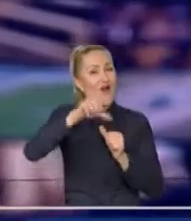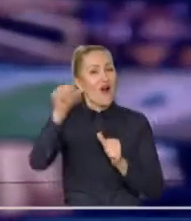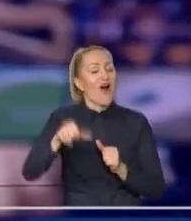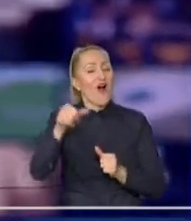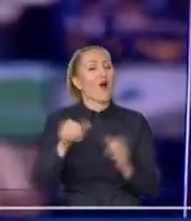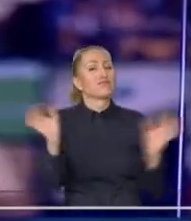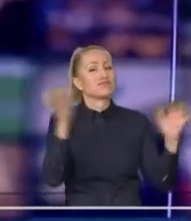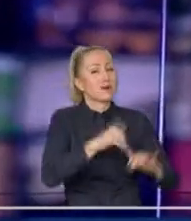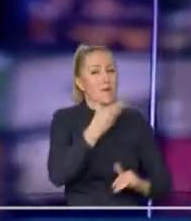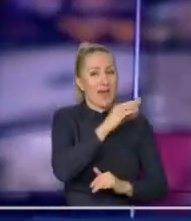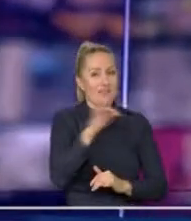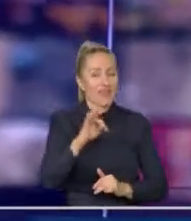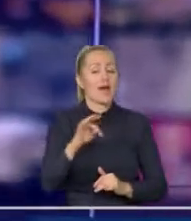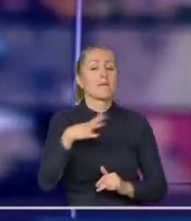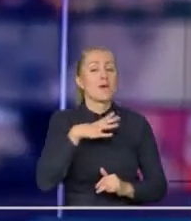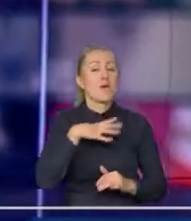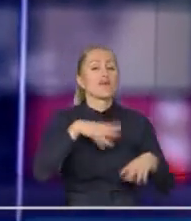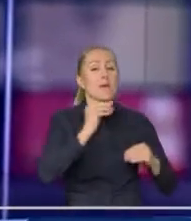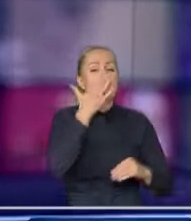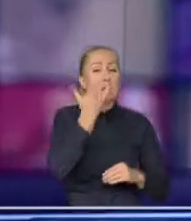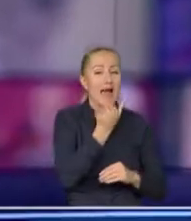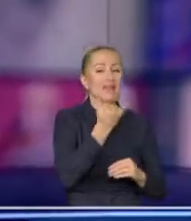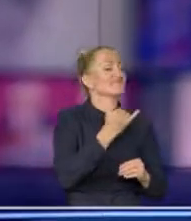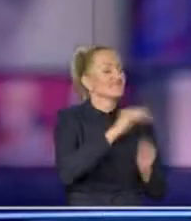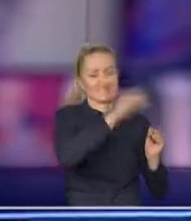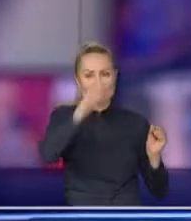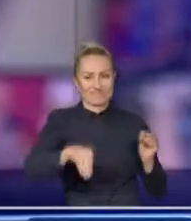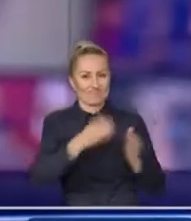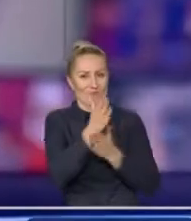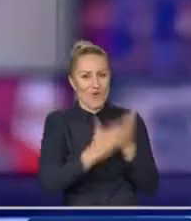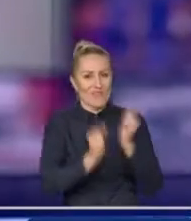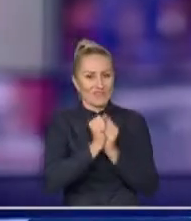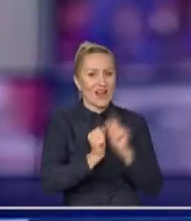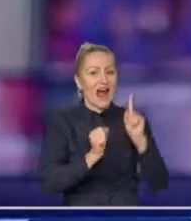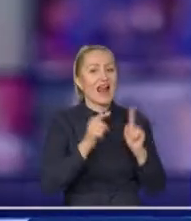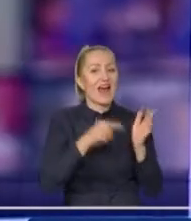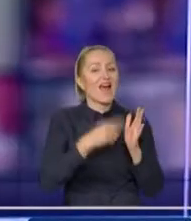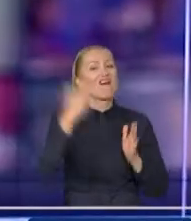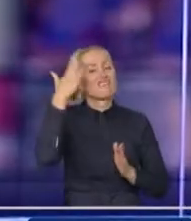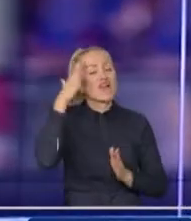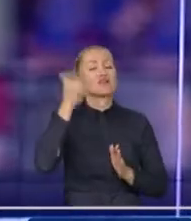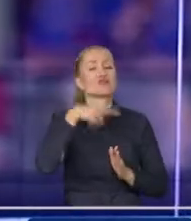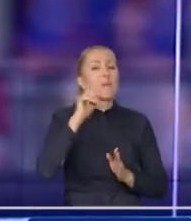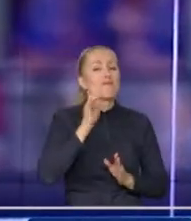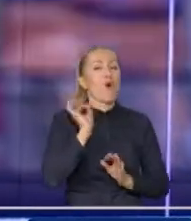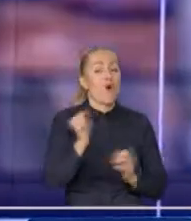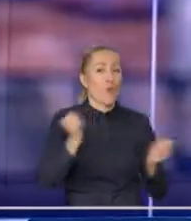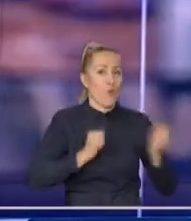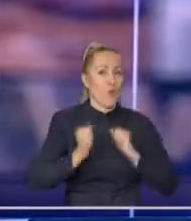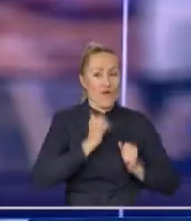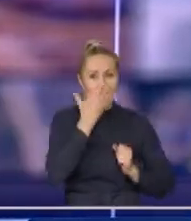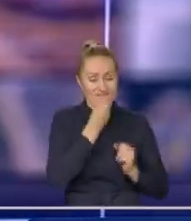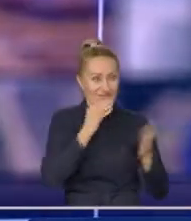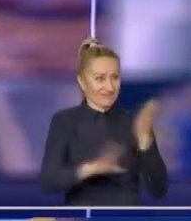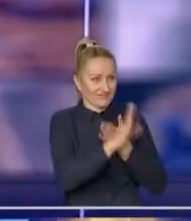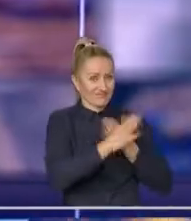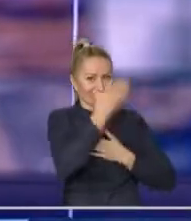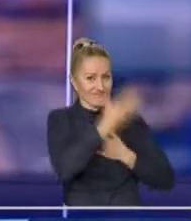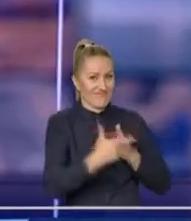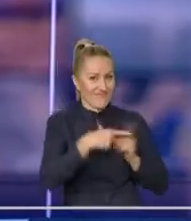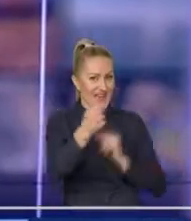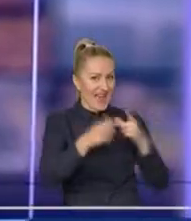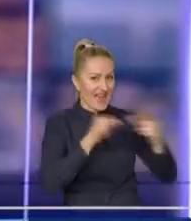roku została przeniesiona z początku maja na połowę września. Za to nic się nie zmieniło, jeśli chodzi o oryginalność tego, w czym postanowiły pokazać